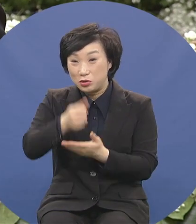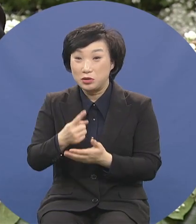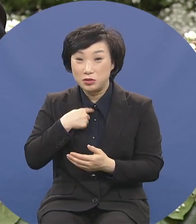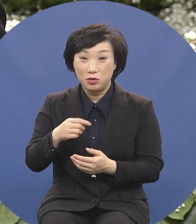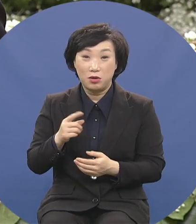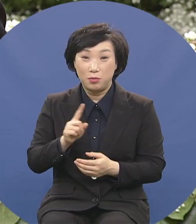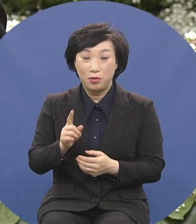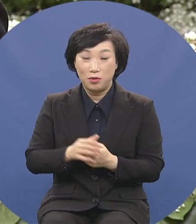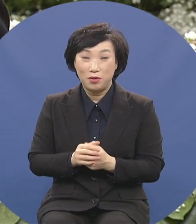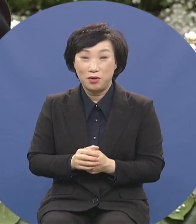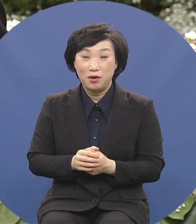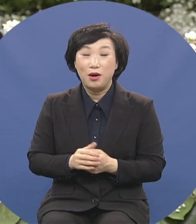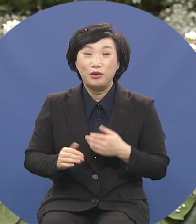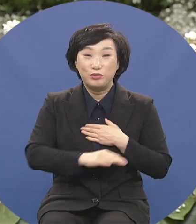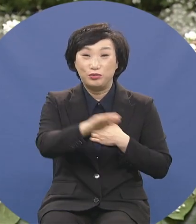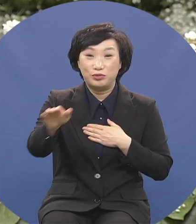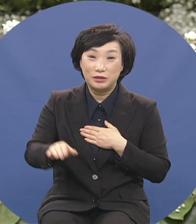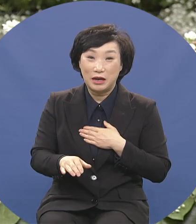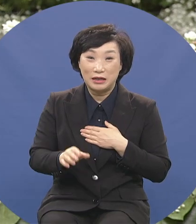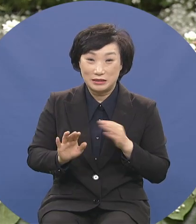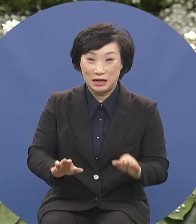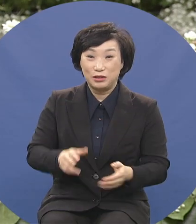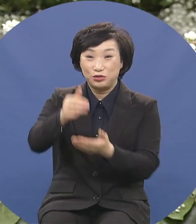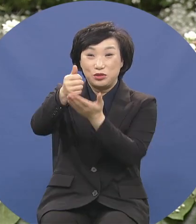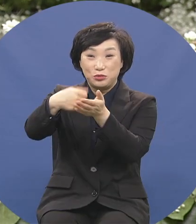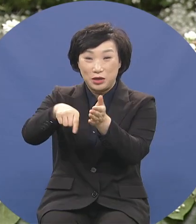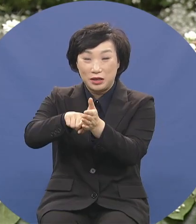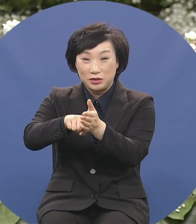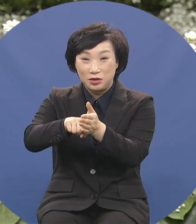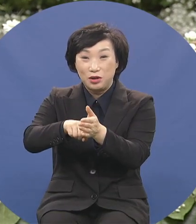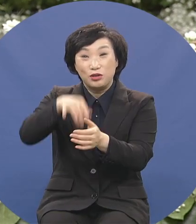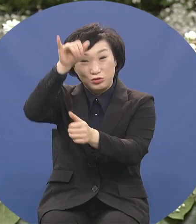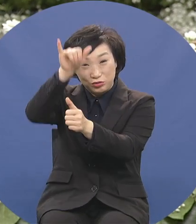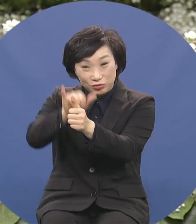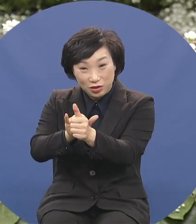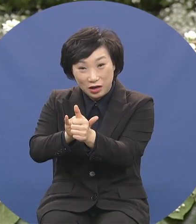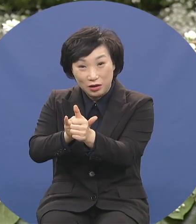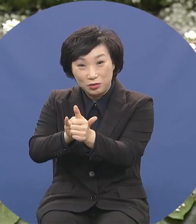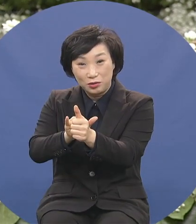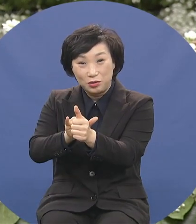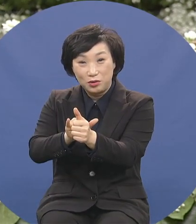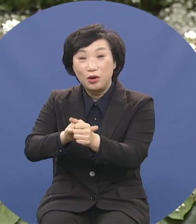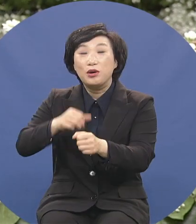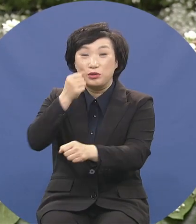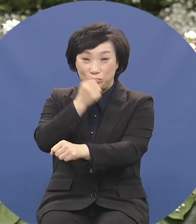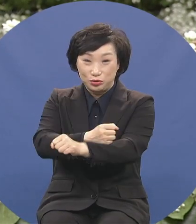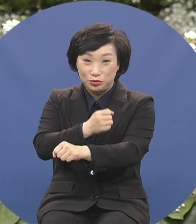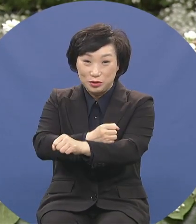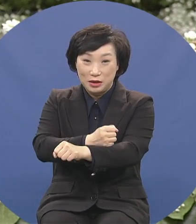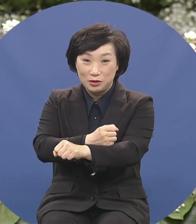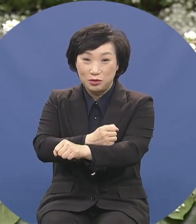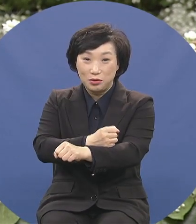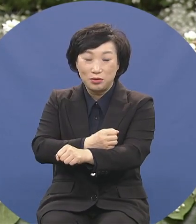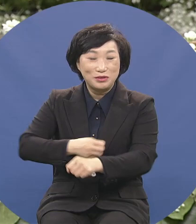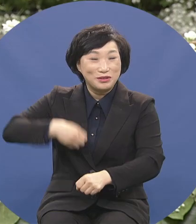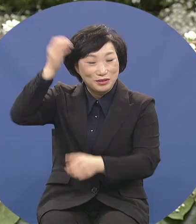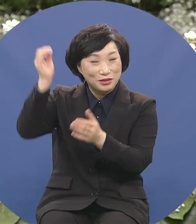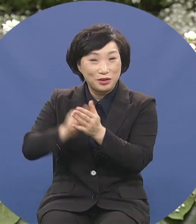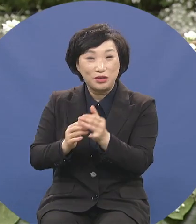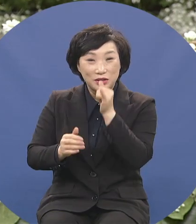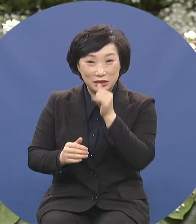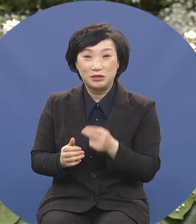죄든 우리가 주를 위해서 충성하고 수고하고